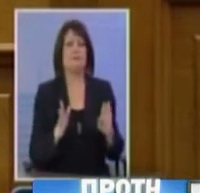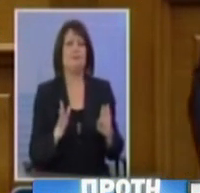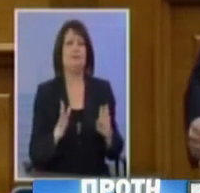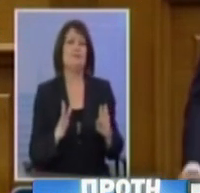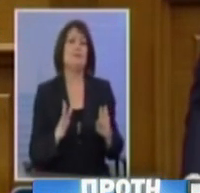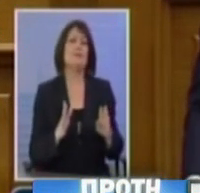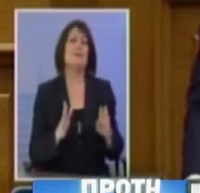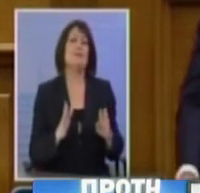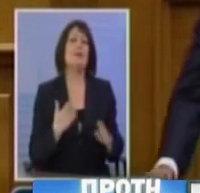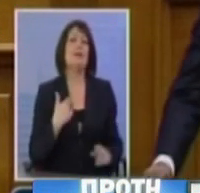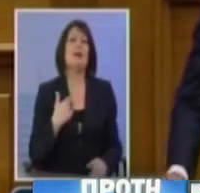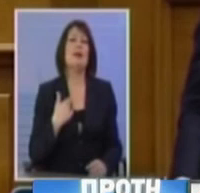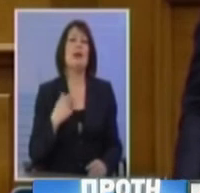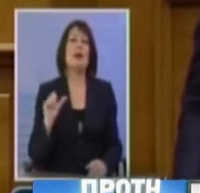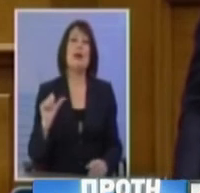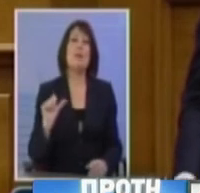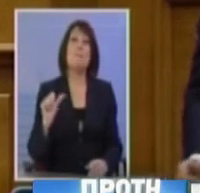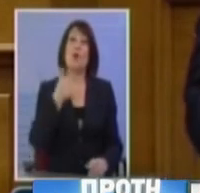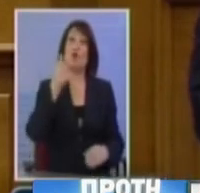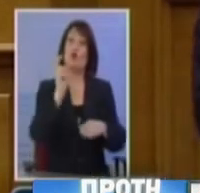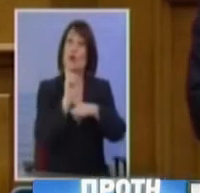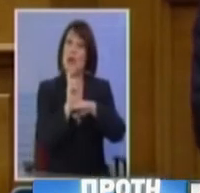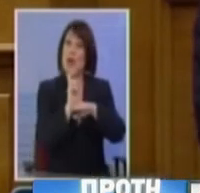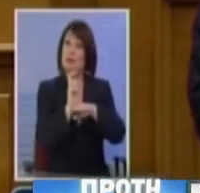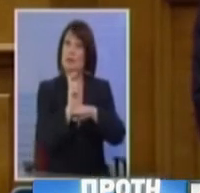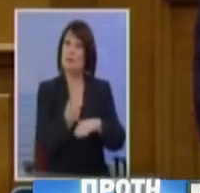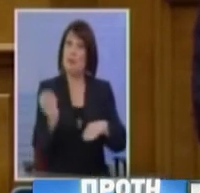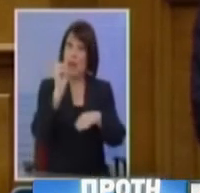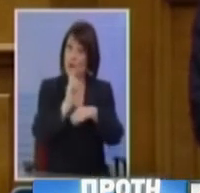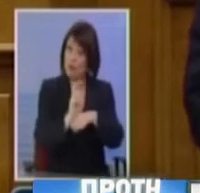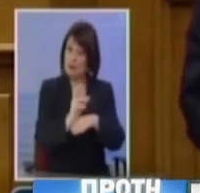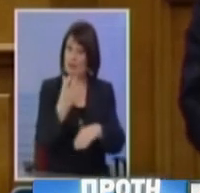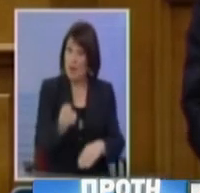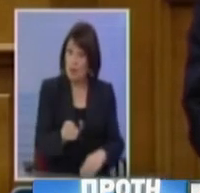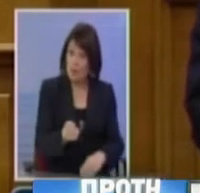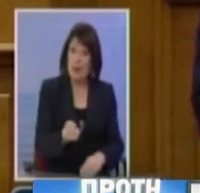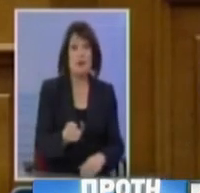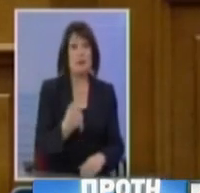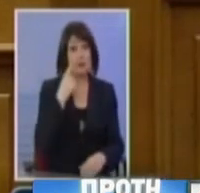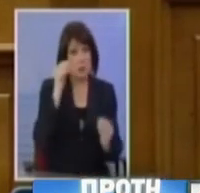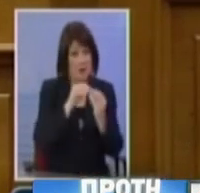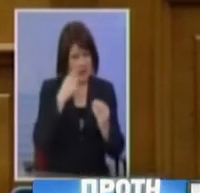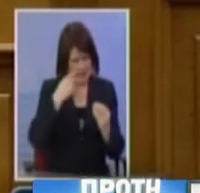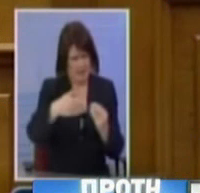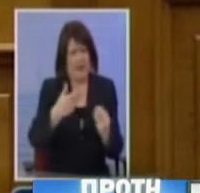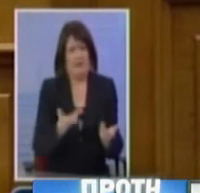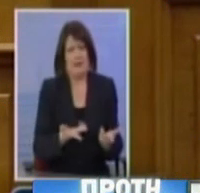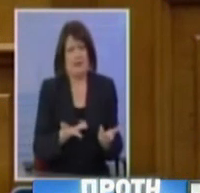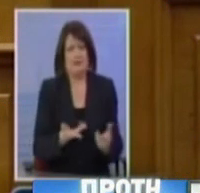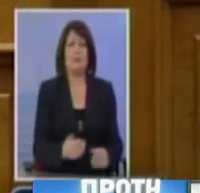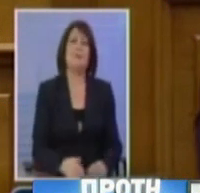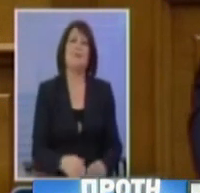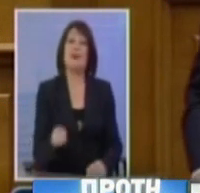αστυνομία ανάλογη της Χούντας και των τάγκς που μπήκαν στο Πολυτεχνείο. Αυτά τα πράγματα δεν είναι σοβαρά, είπε ο κύριος Δένγιας και κατέθεσε στα